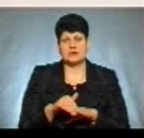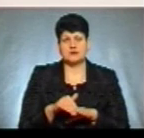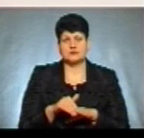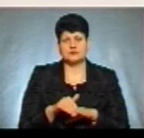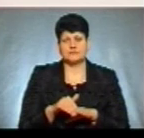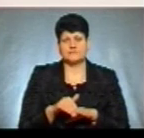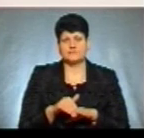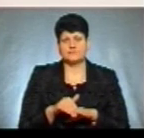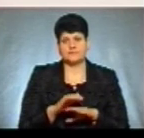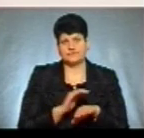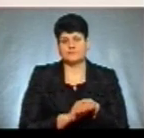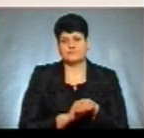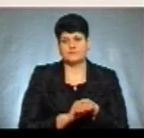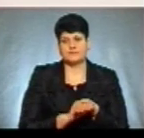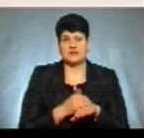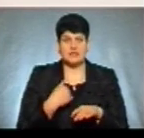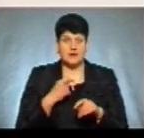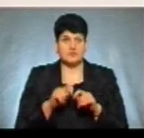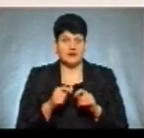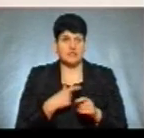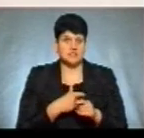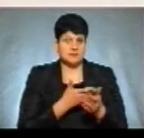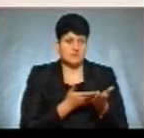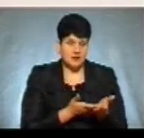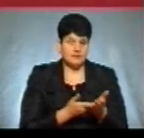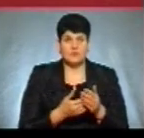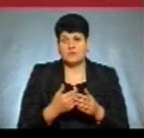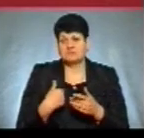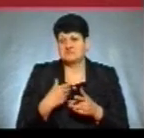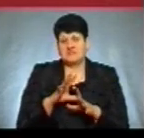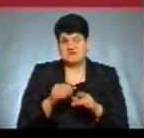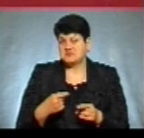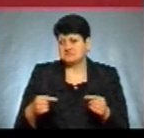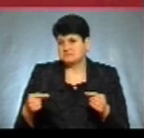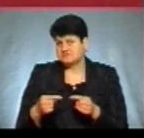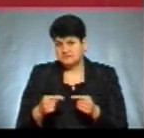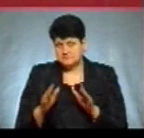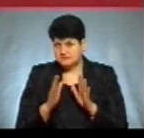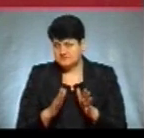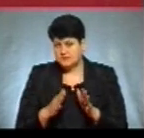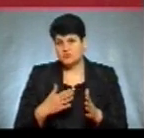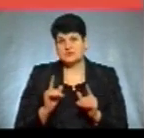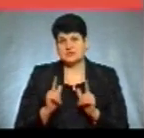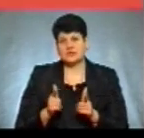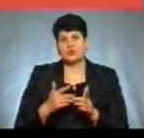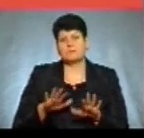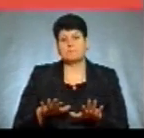фізична. Тобто я перевіряла себе, в мене все підтвердилося відповідно до моєї місця